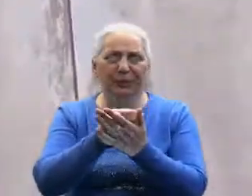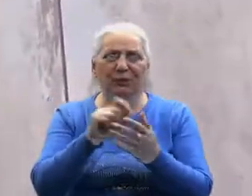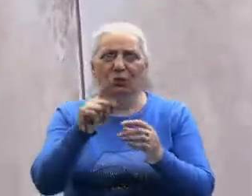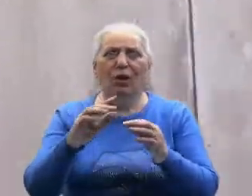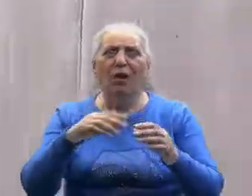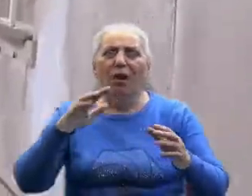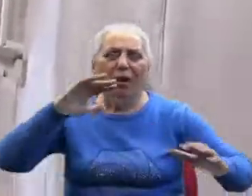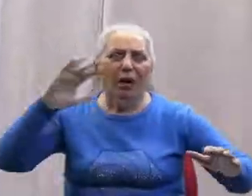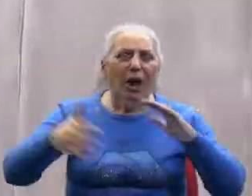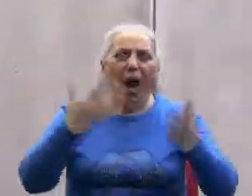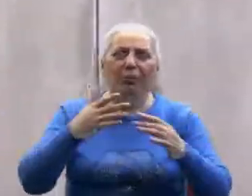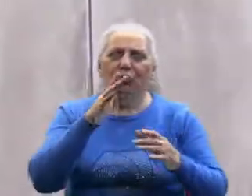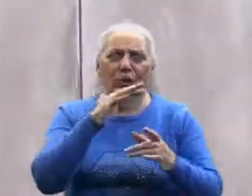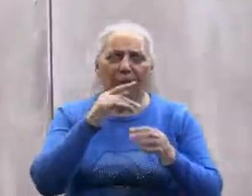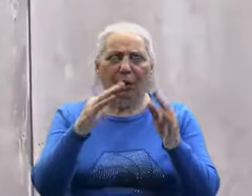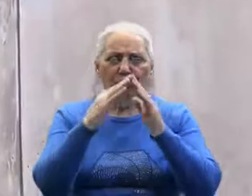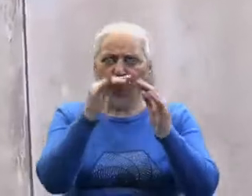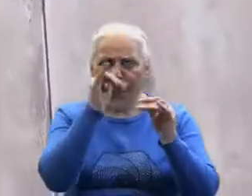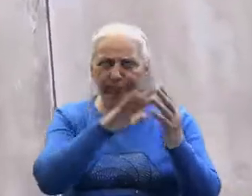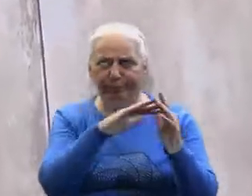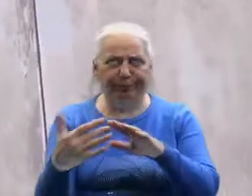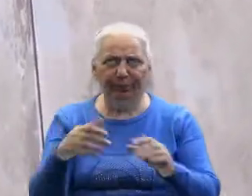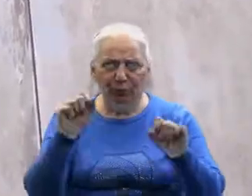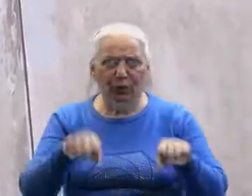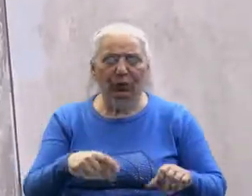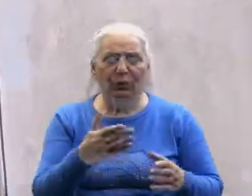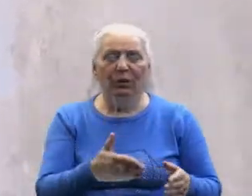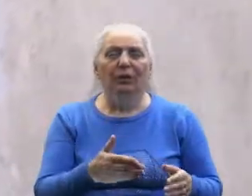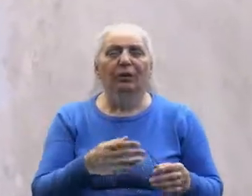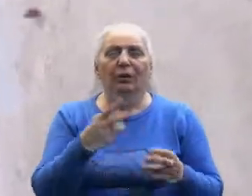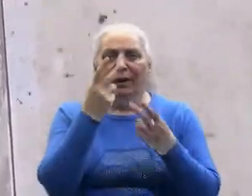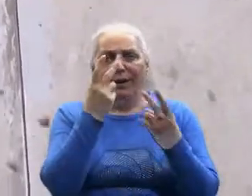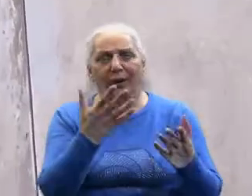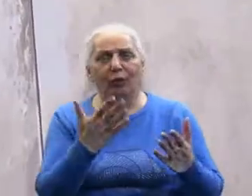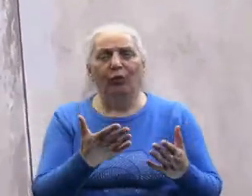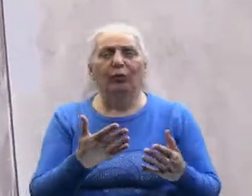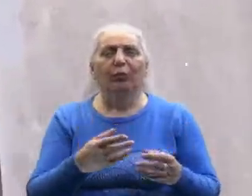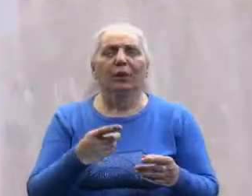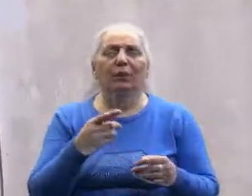Ես այս տների ընդհանուր պատկերը թափում եմ,